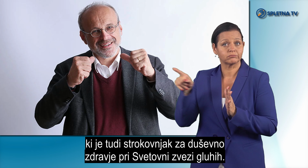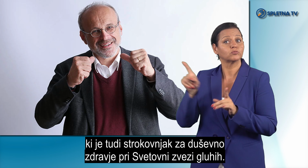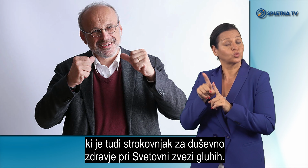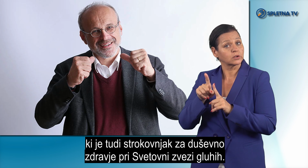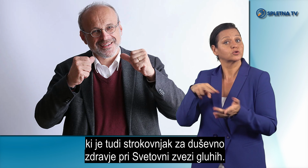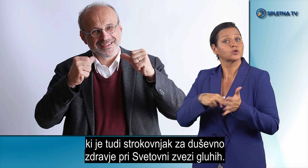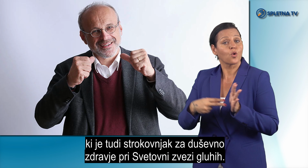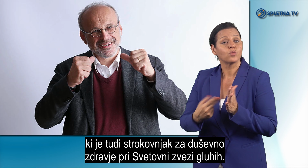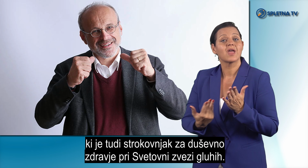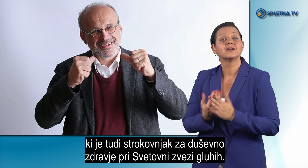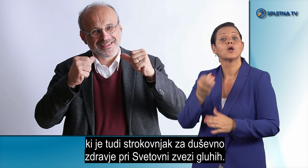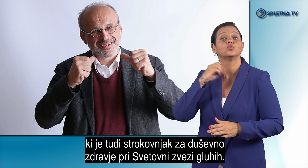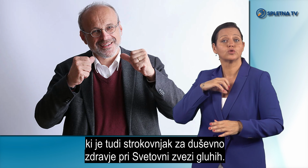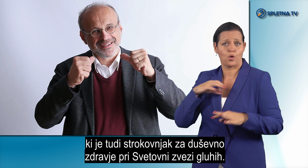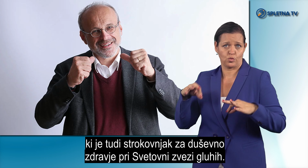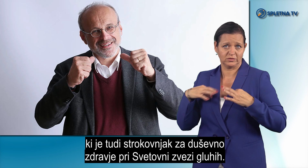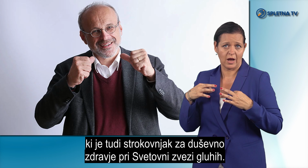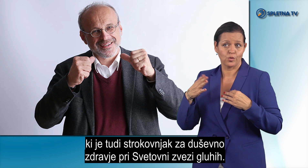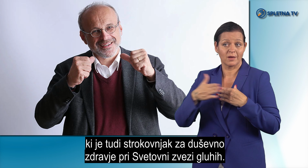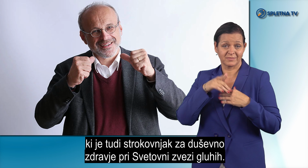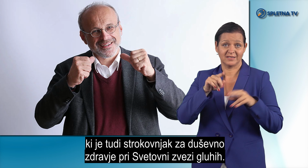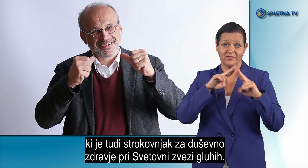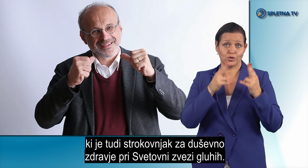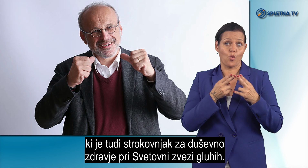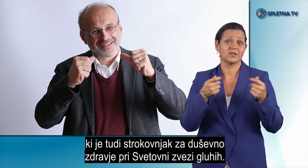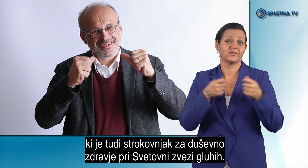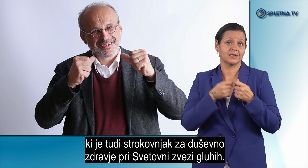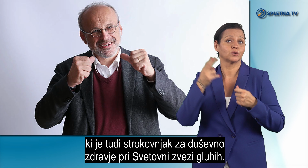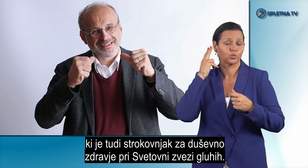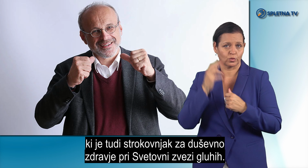za duševno zdravje pri Svetovni zvezi gluhih.